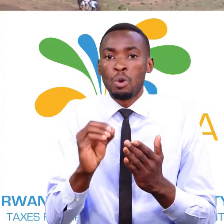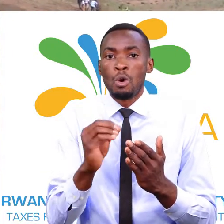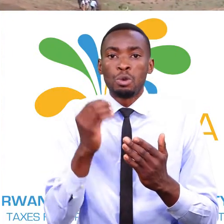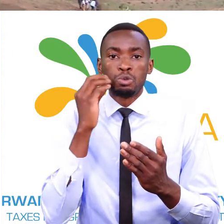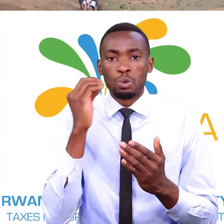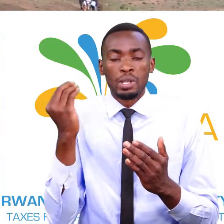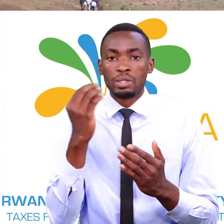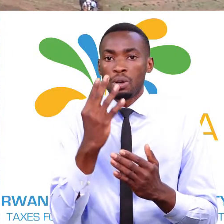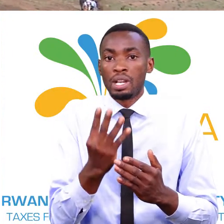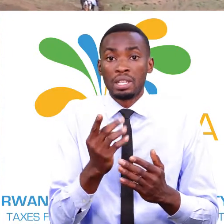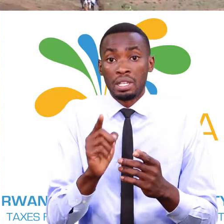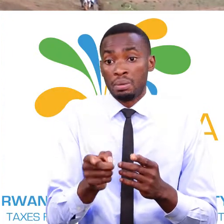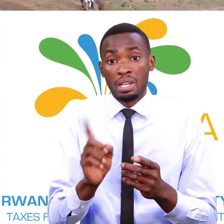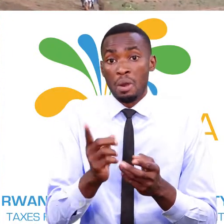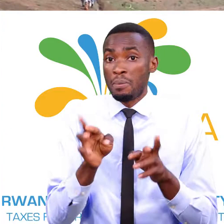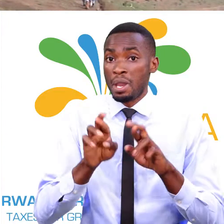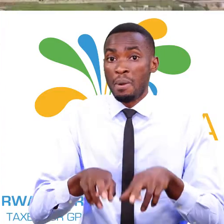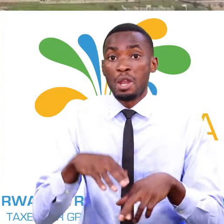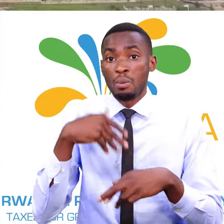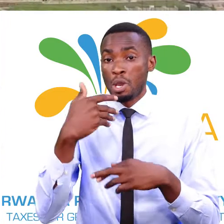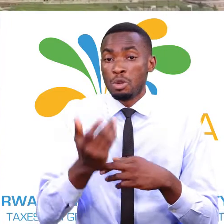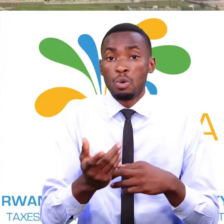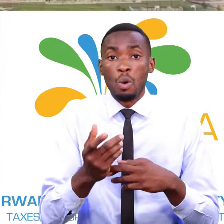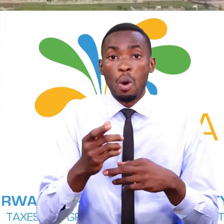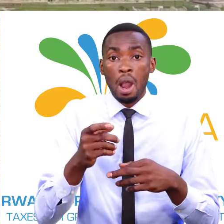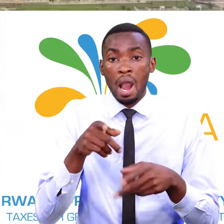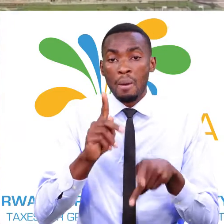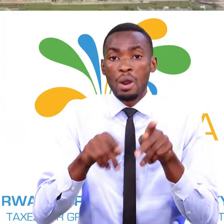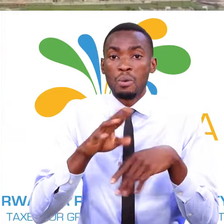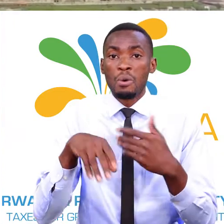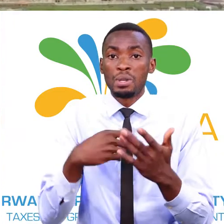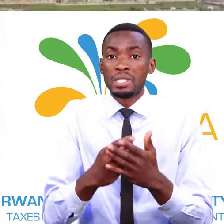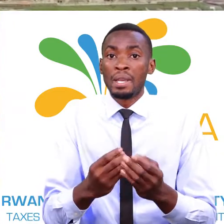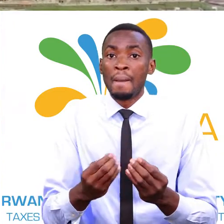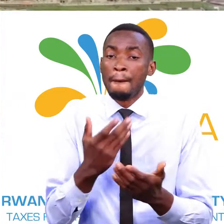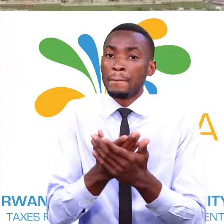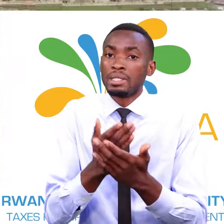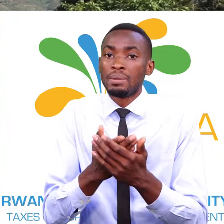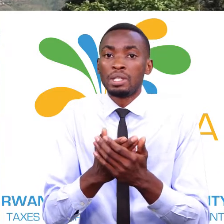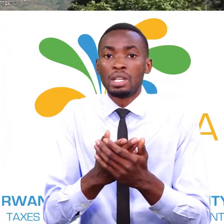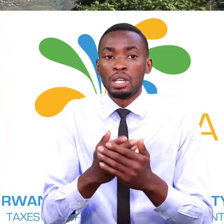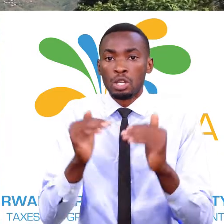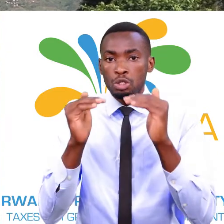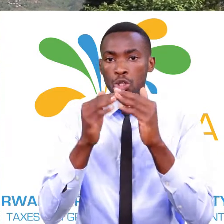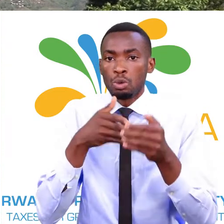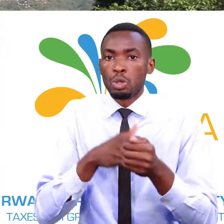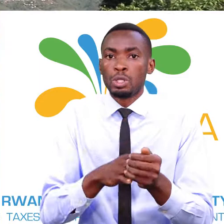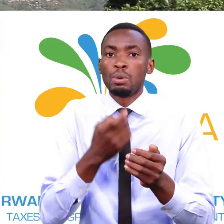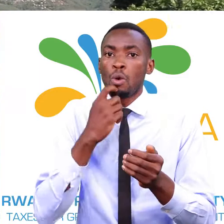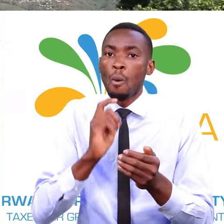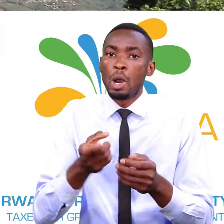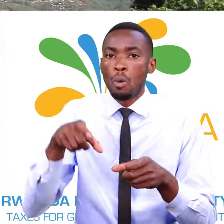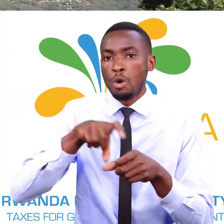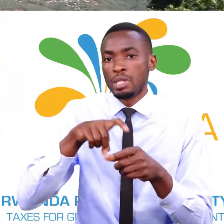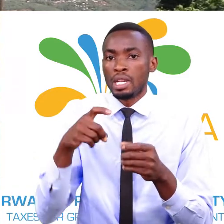w'2021. Ibi ntibyabaye nyuma y'aho abaturage batanga umusoro ku mutungo utimukanwa basabye inzego z'ubuyobozi kamatariki yakegezwe